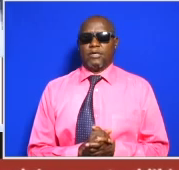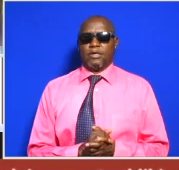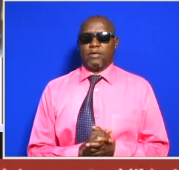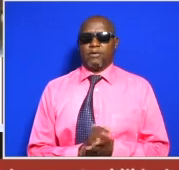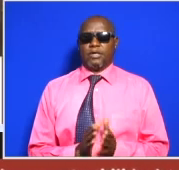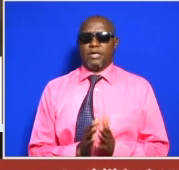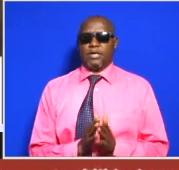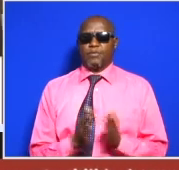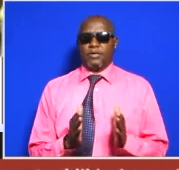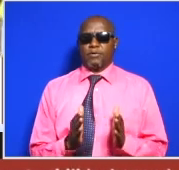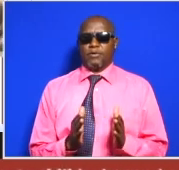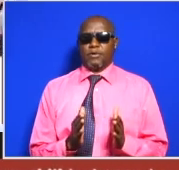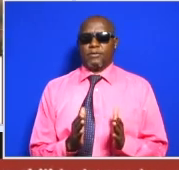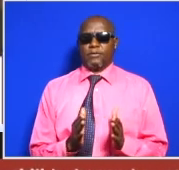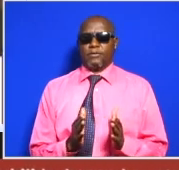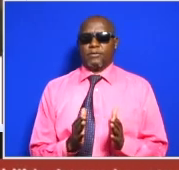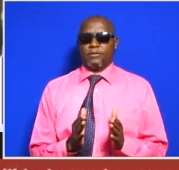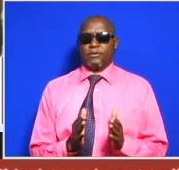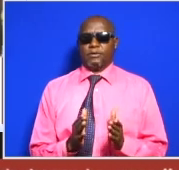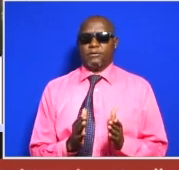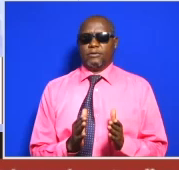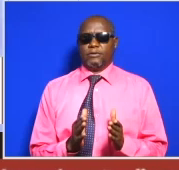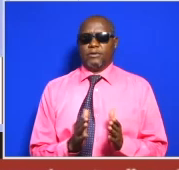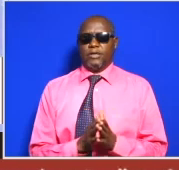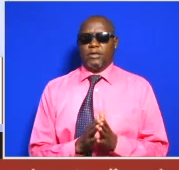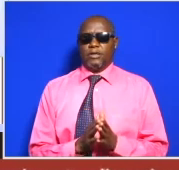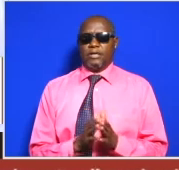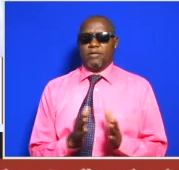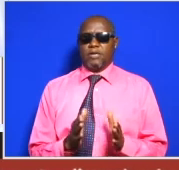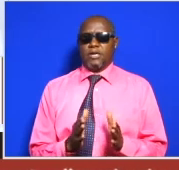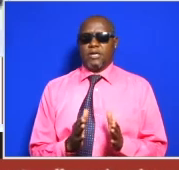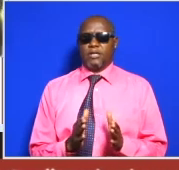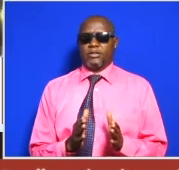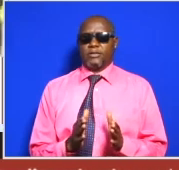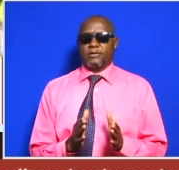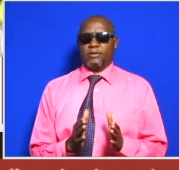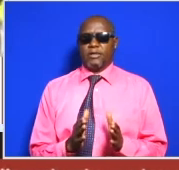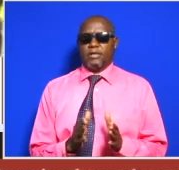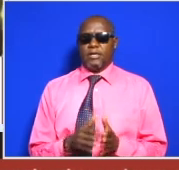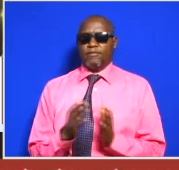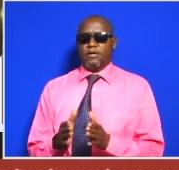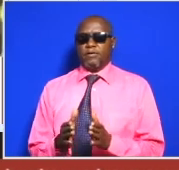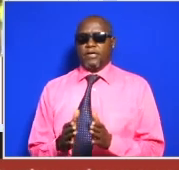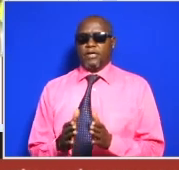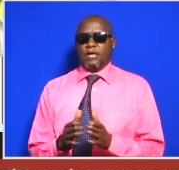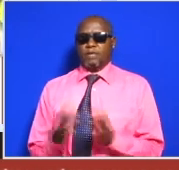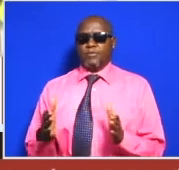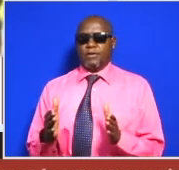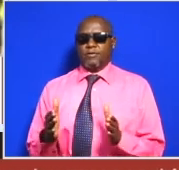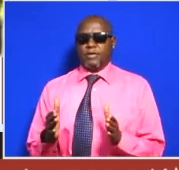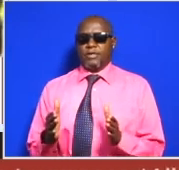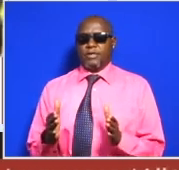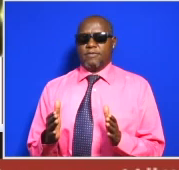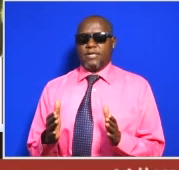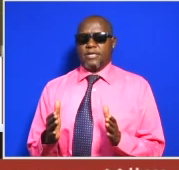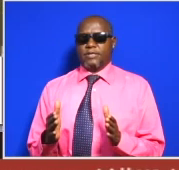kazi kama mambo ya plumbing ama mambo ya useremala ama mambo ya mechanical waweze kwenda kufanya kazi kule ngambo.